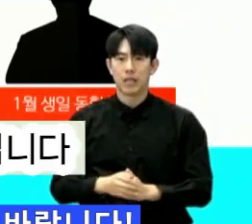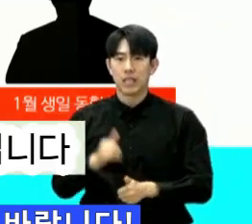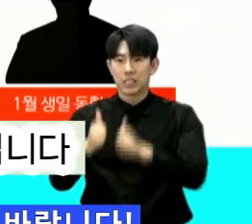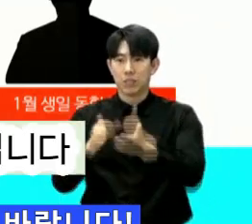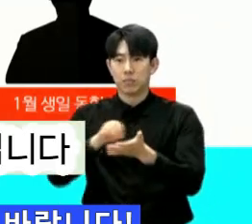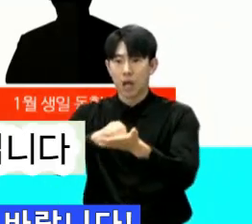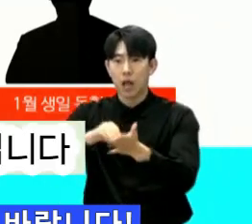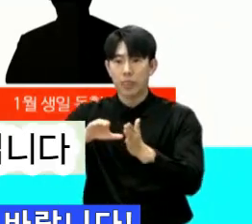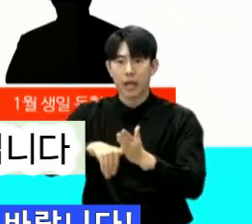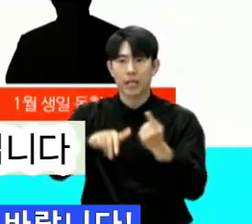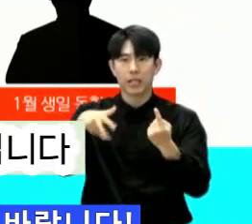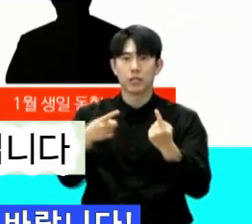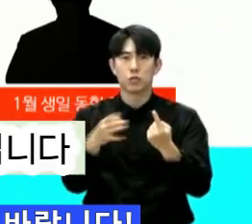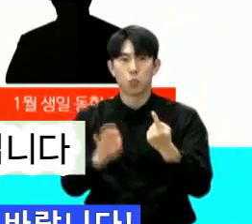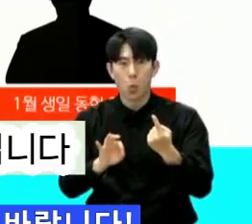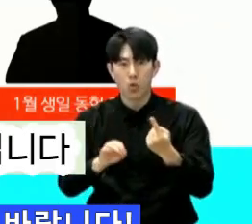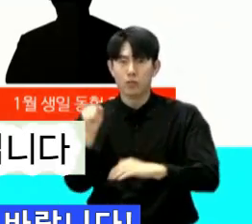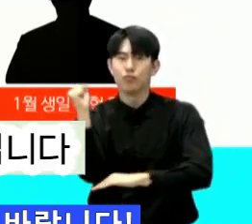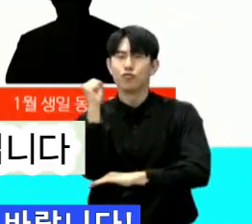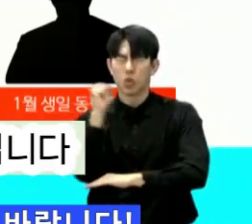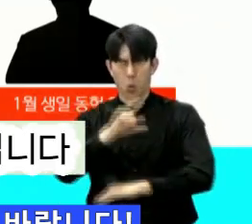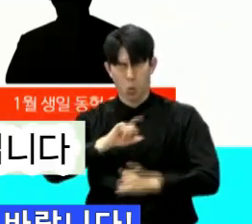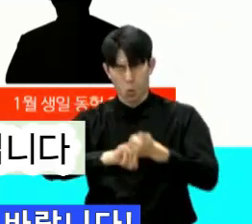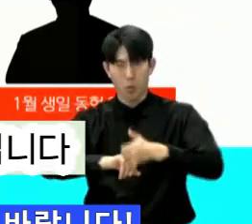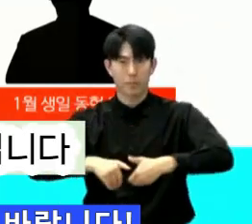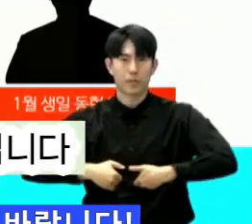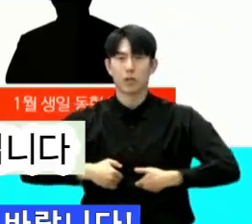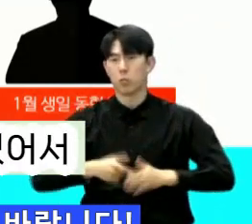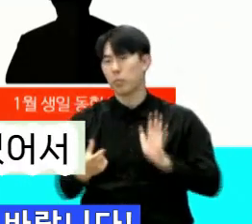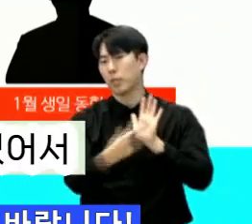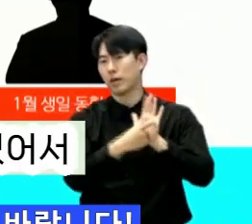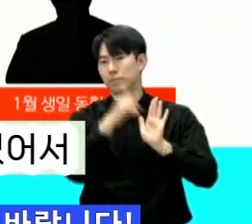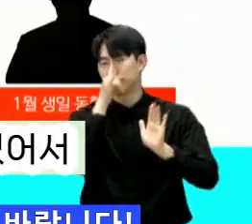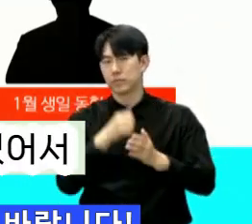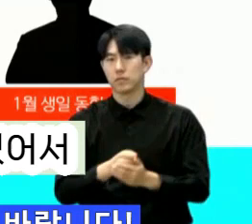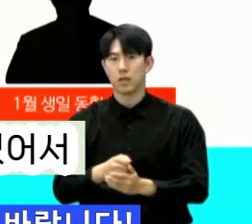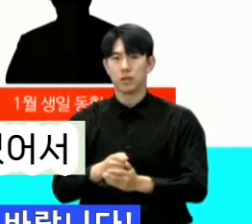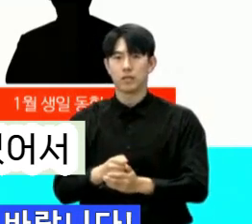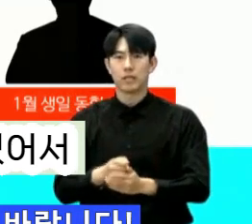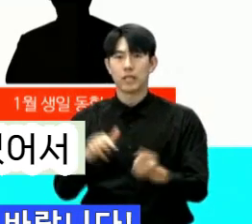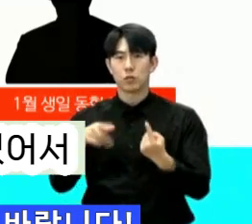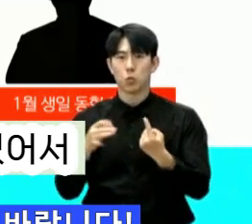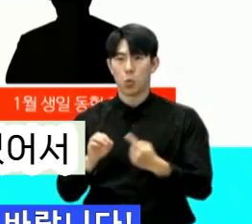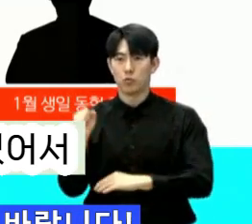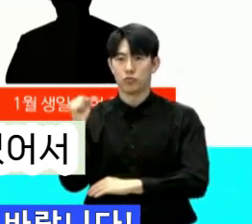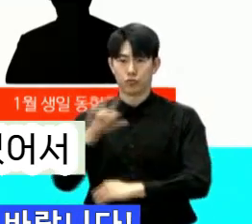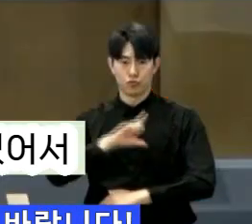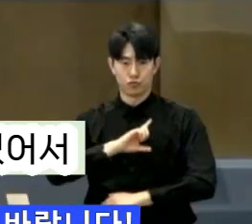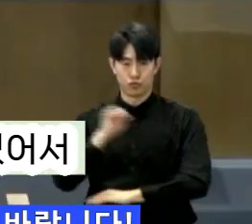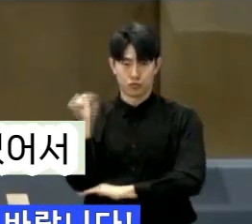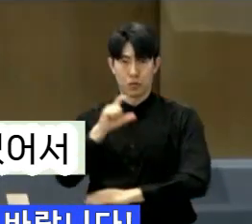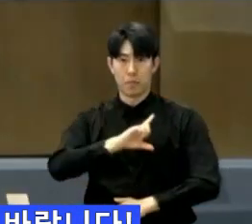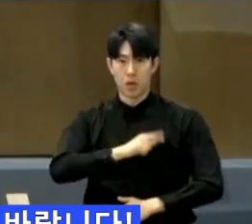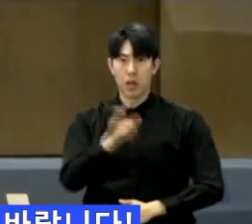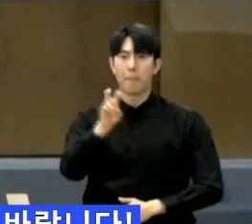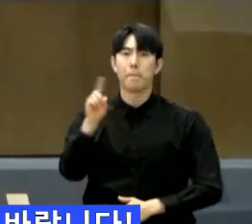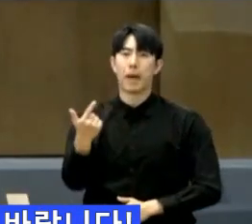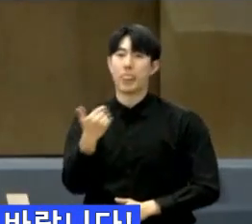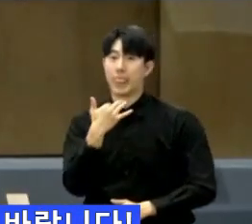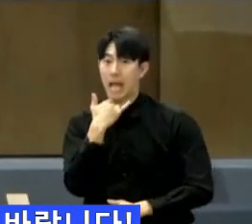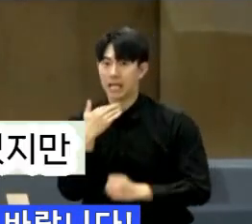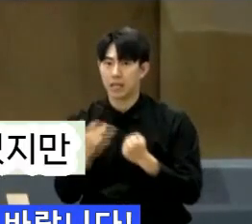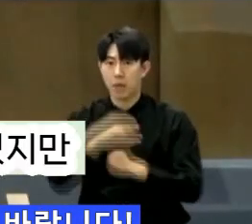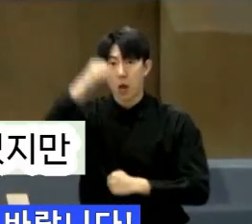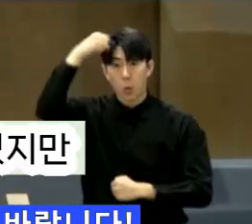때 제1종 운전면허 보유를 응시 요건으로 하기 때문입니다. 운전면허는 도로교통법상 만 나이를 적용하고 있어서 같은